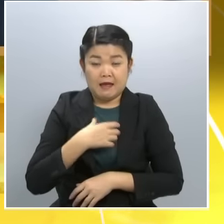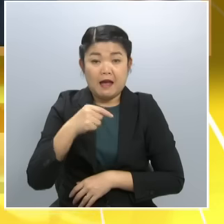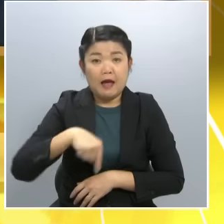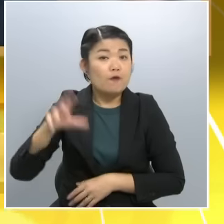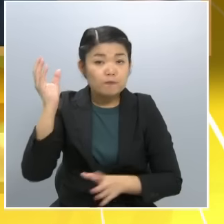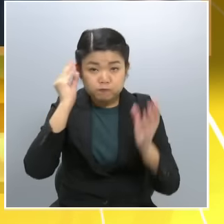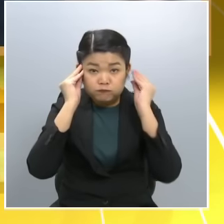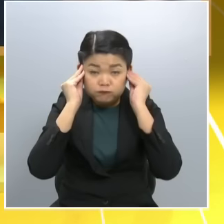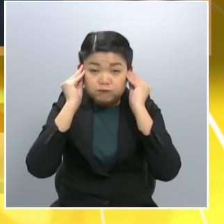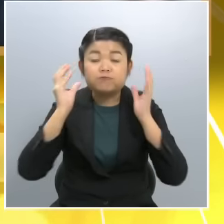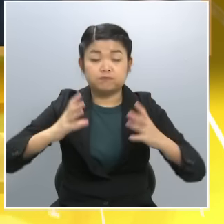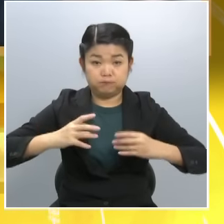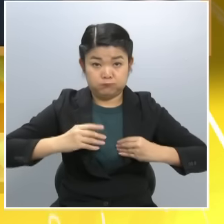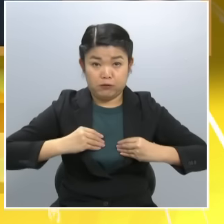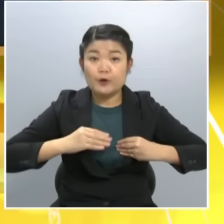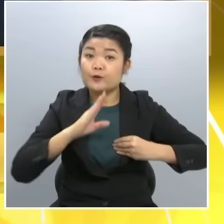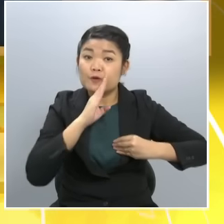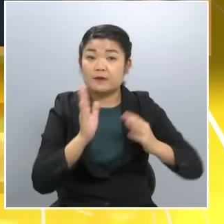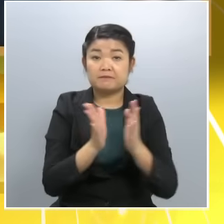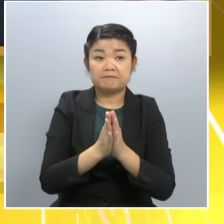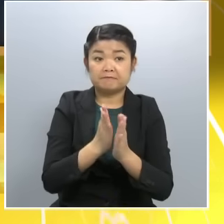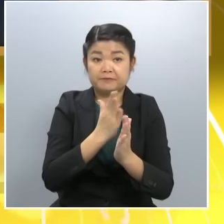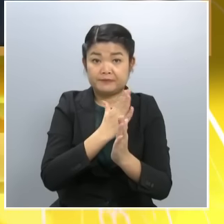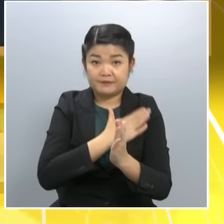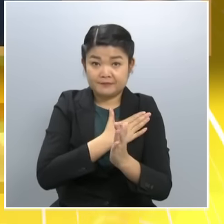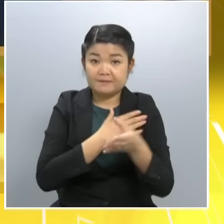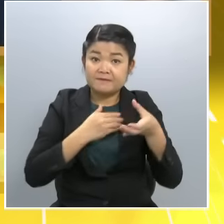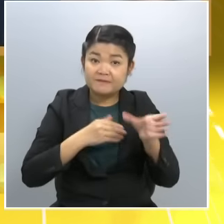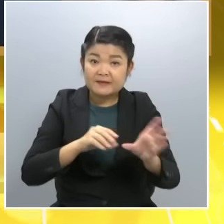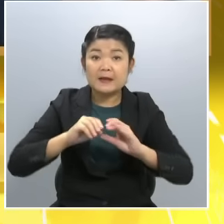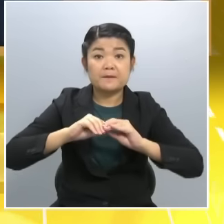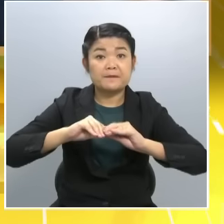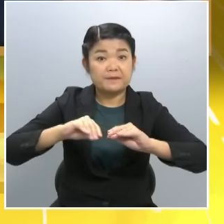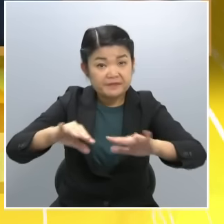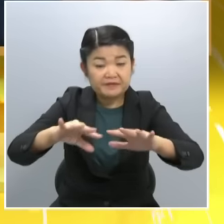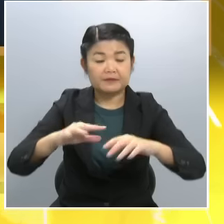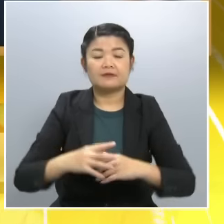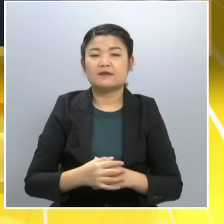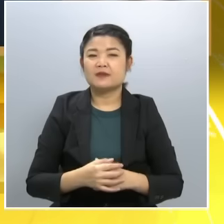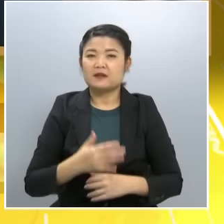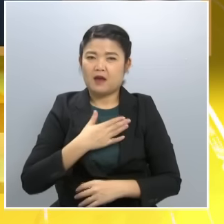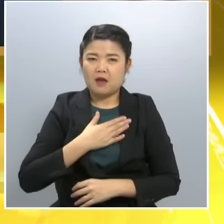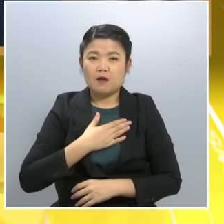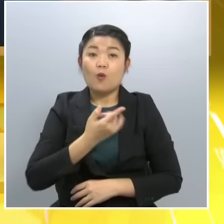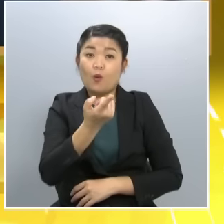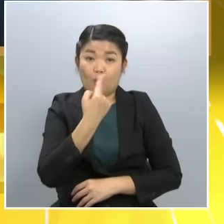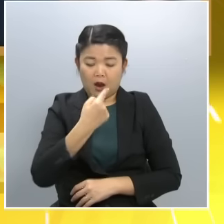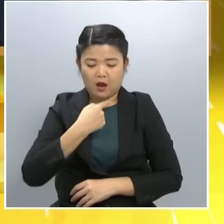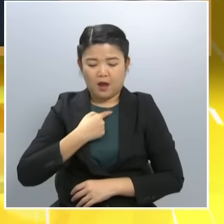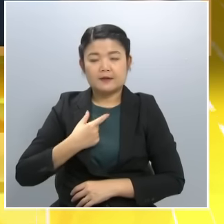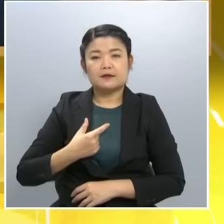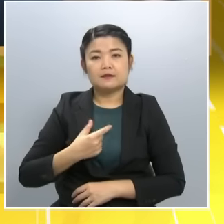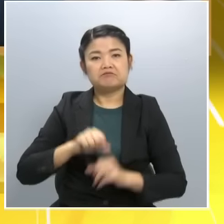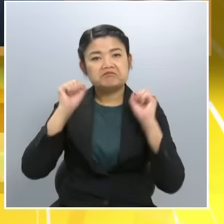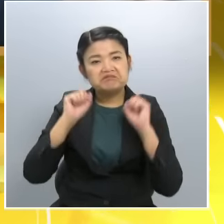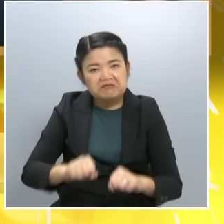ที่พระอาจารย์ได้มีการถ้าเป็นพระอาจารย์นะครับได้มีการโพสต์มาแบบนี้นะครับบอกว่าผมเองเนี่ยเป็นสาลเตี้ย